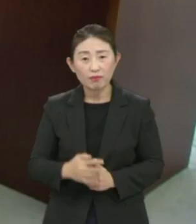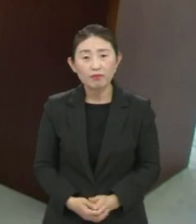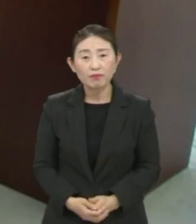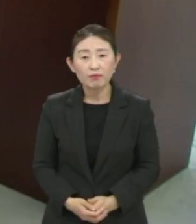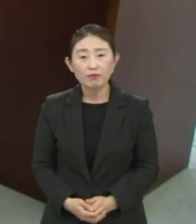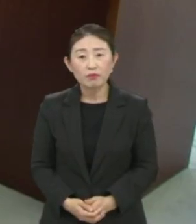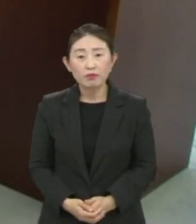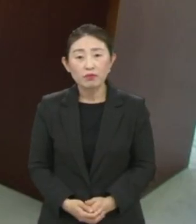DA